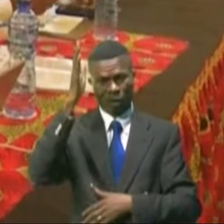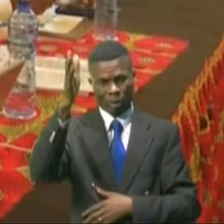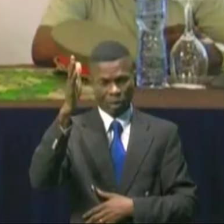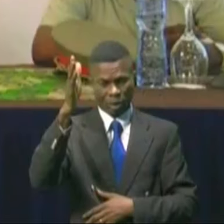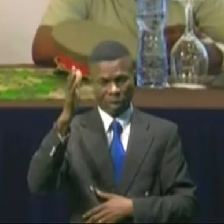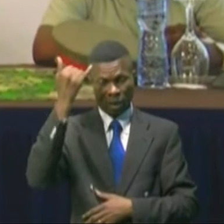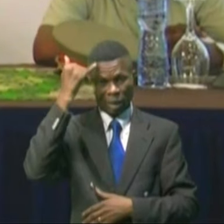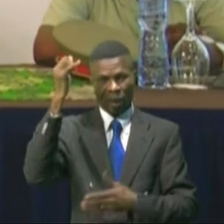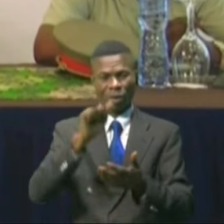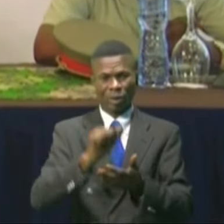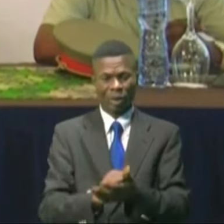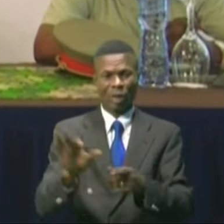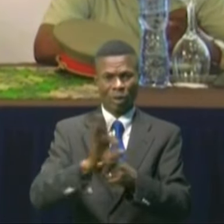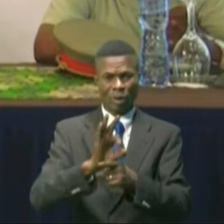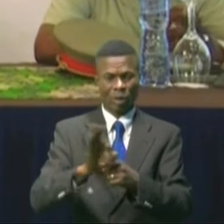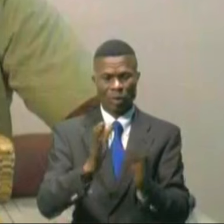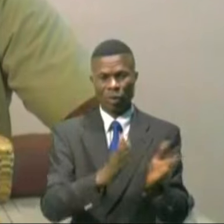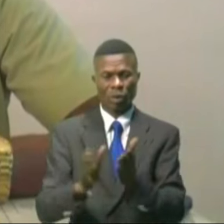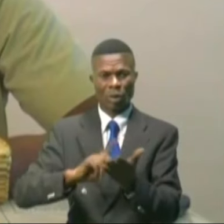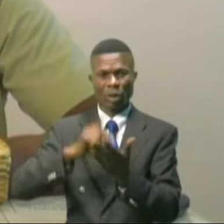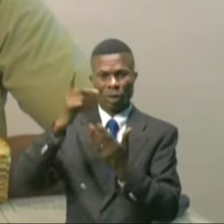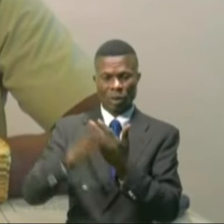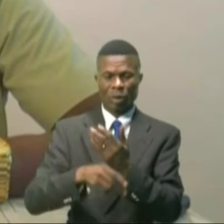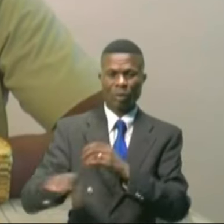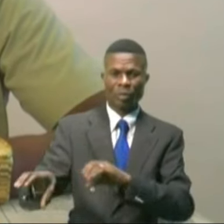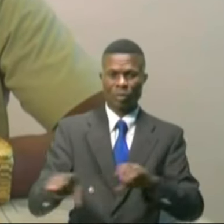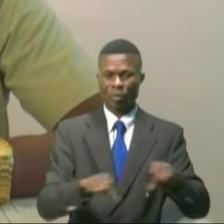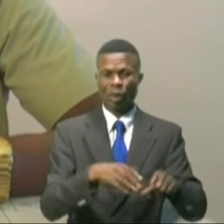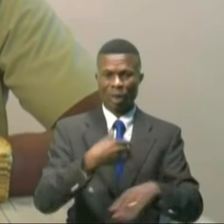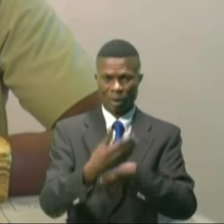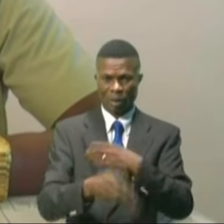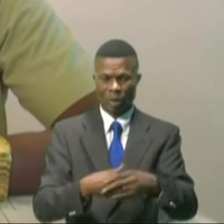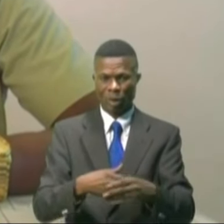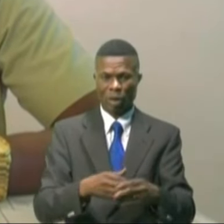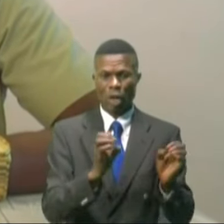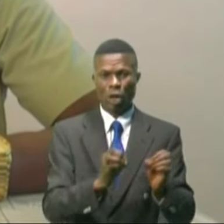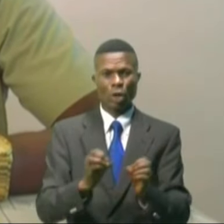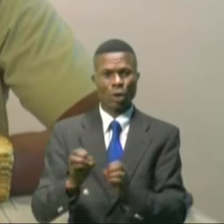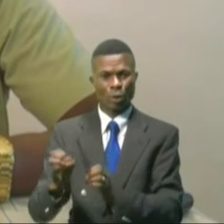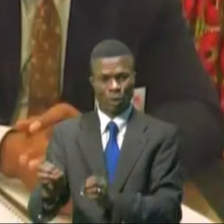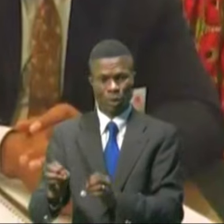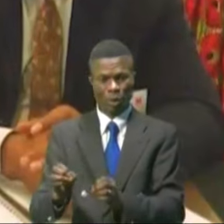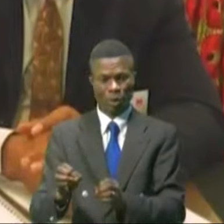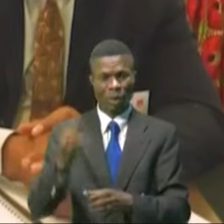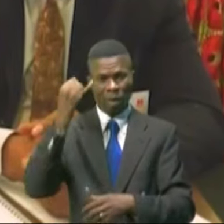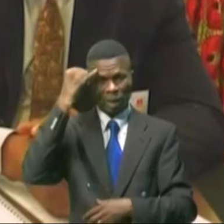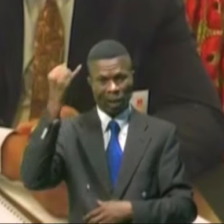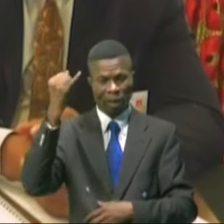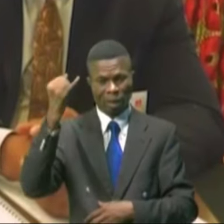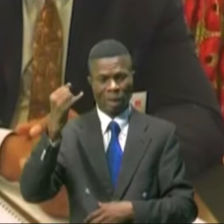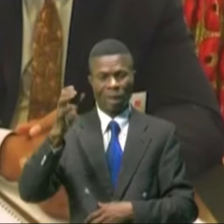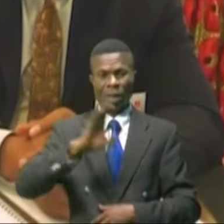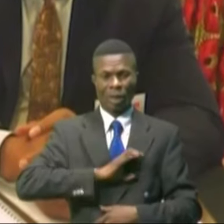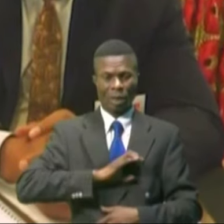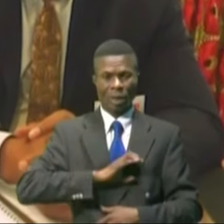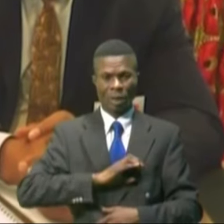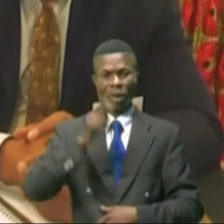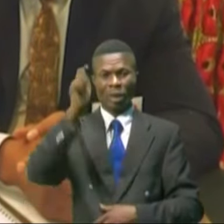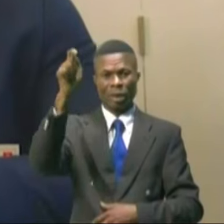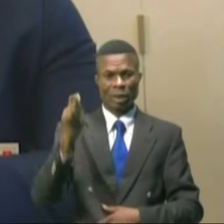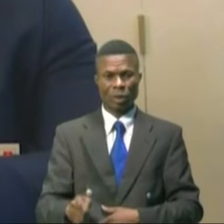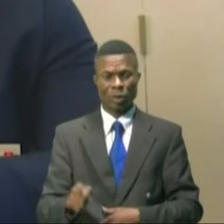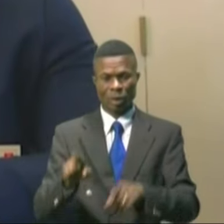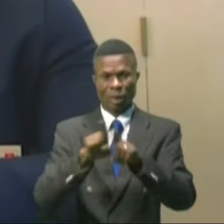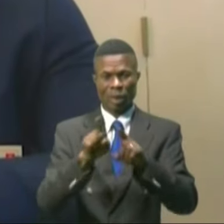cette optique qu'un atelier de planification des actions à mener a été organisé à l'intention des policiers, de FARDC et